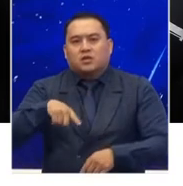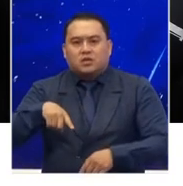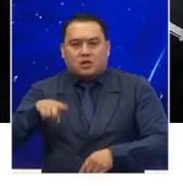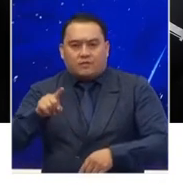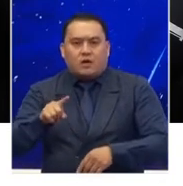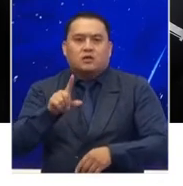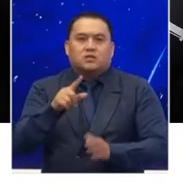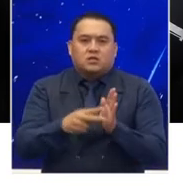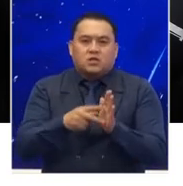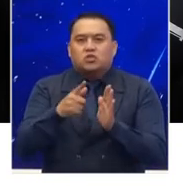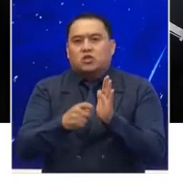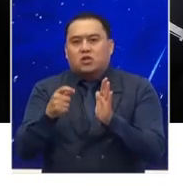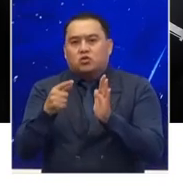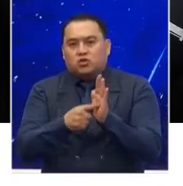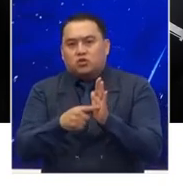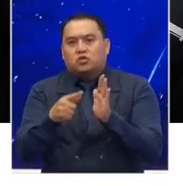Байланыс телефондары